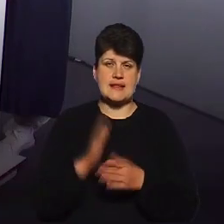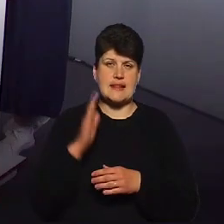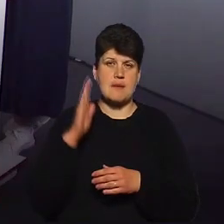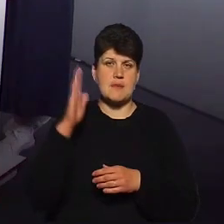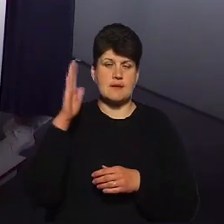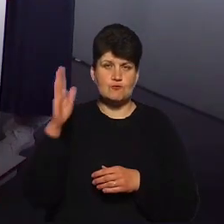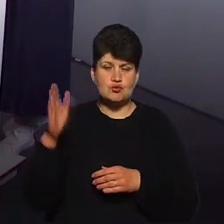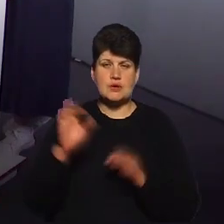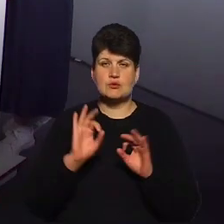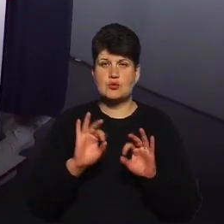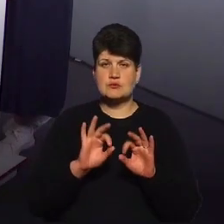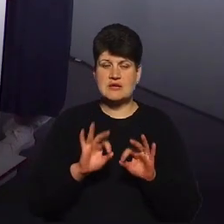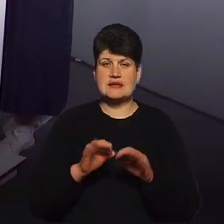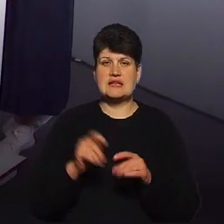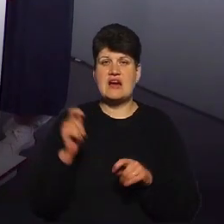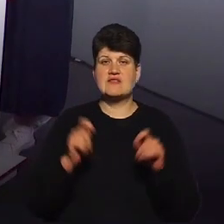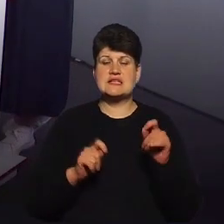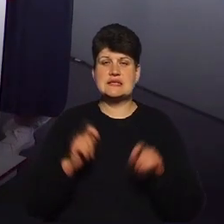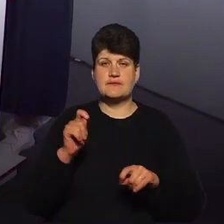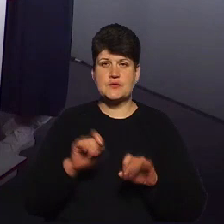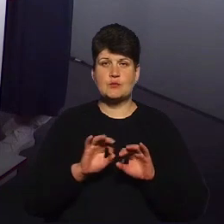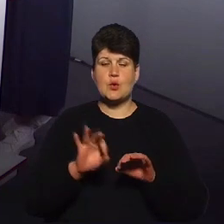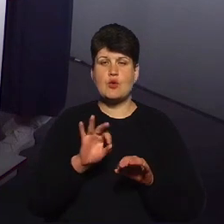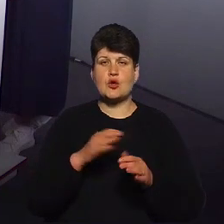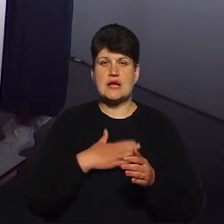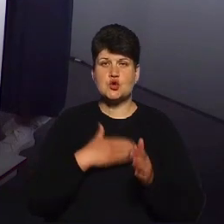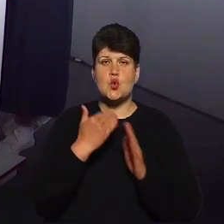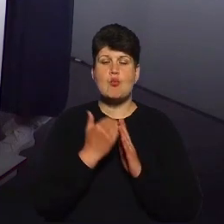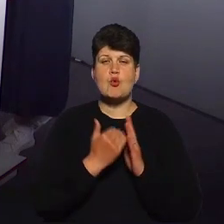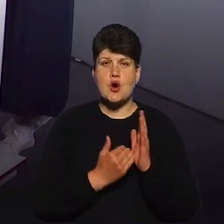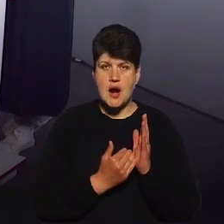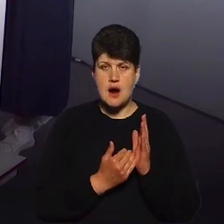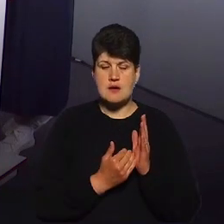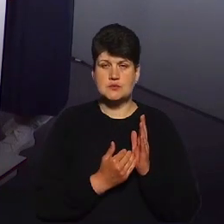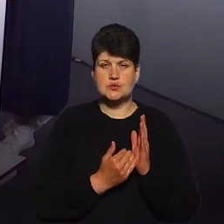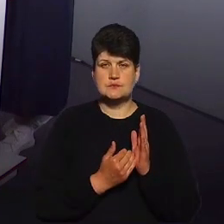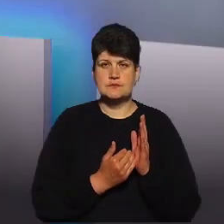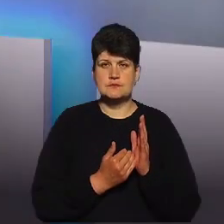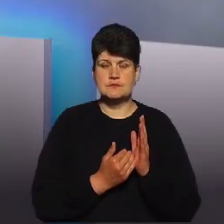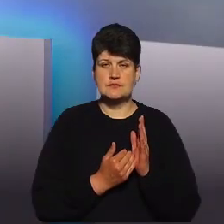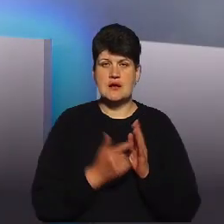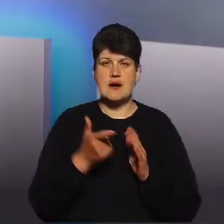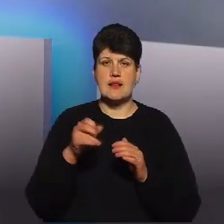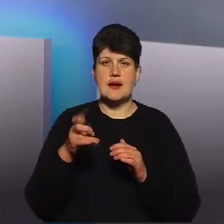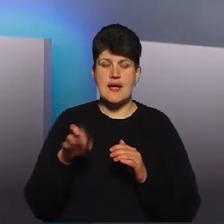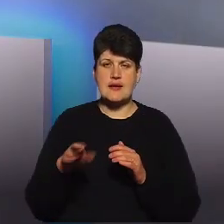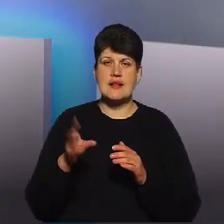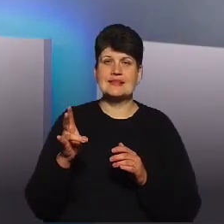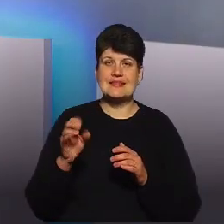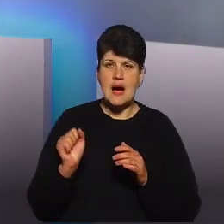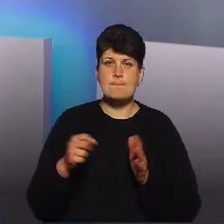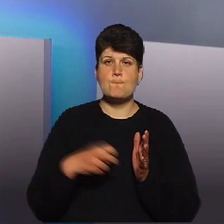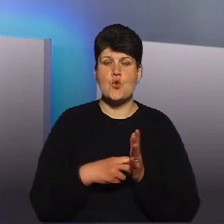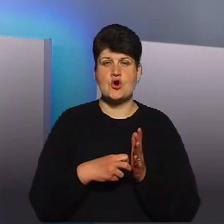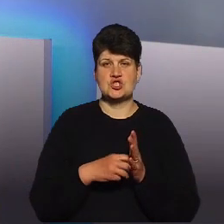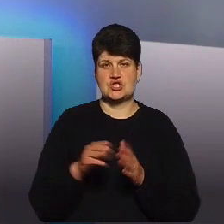рамках фестивалю і розповімо про нашу програму саме в галереї на пошті. Про це зараз детальніше поговоримо.